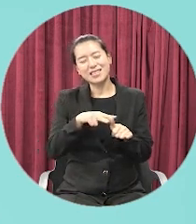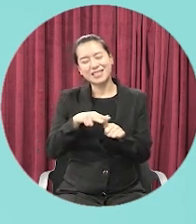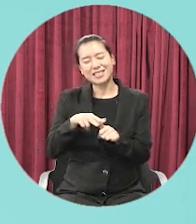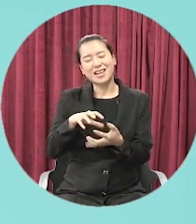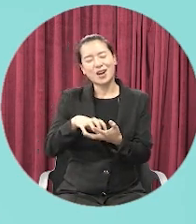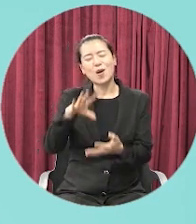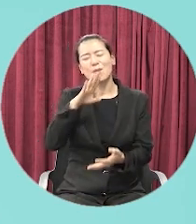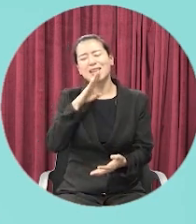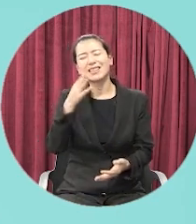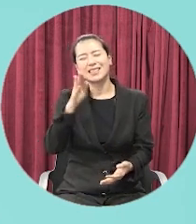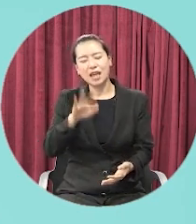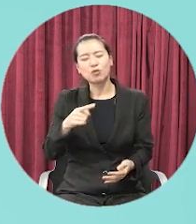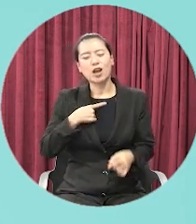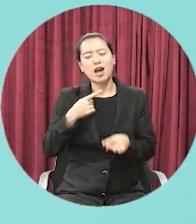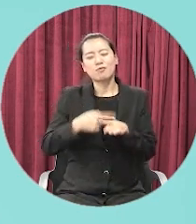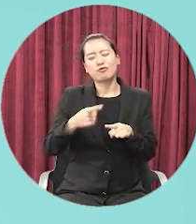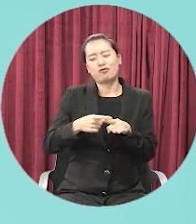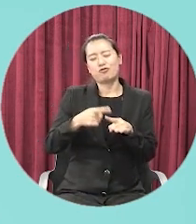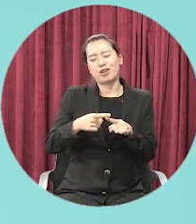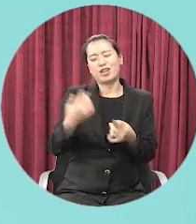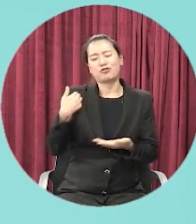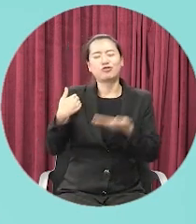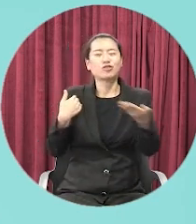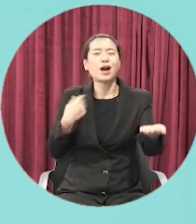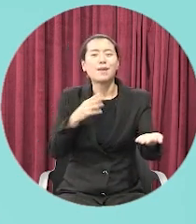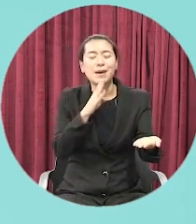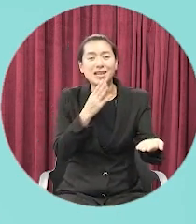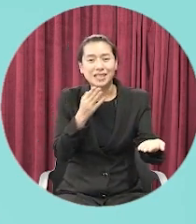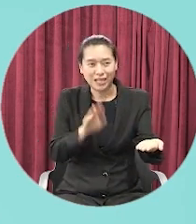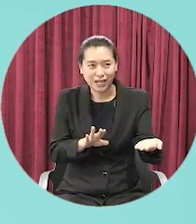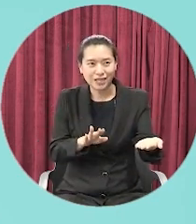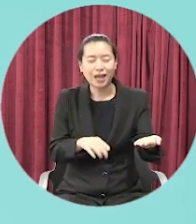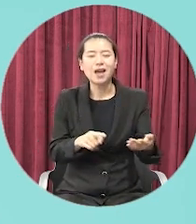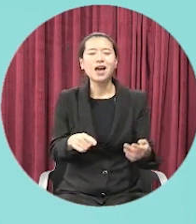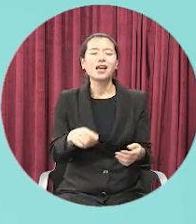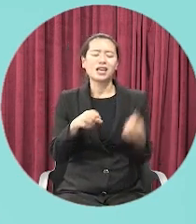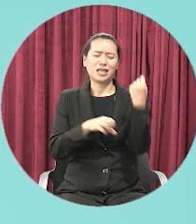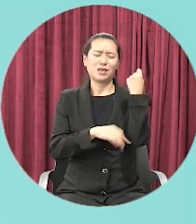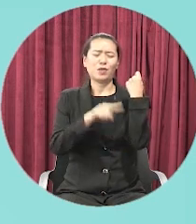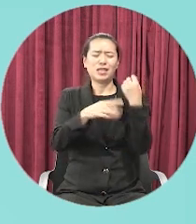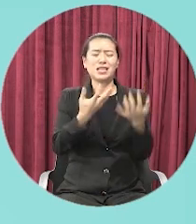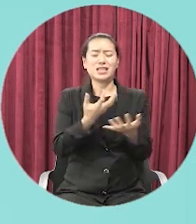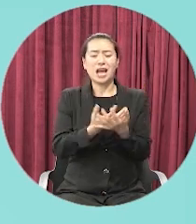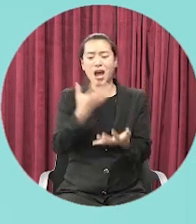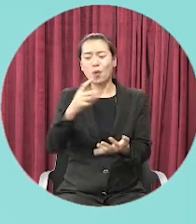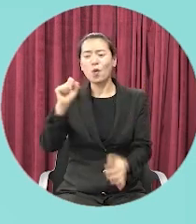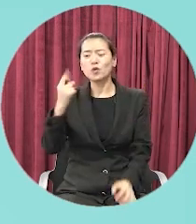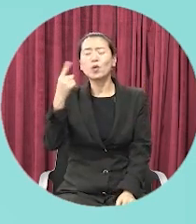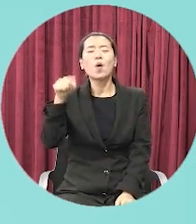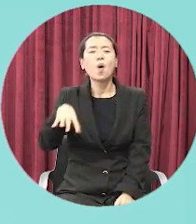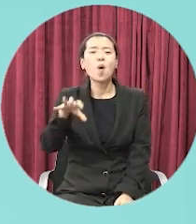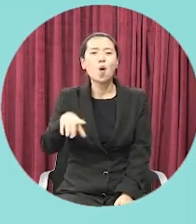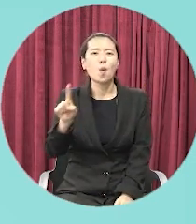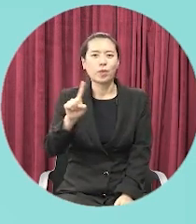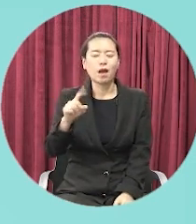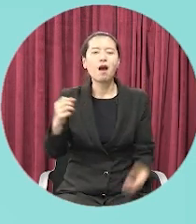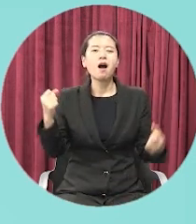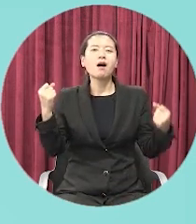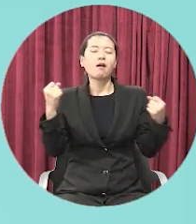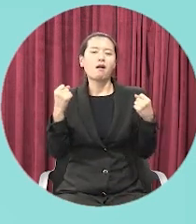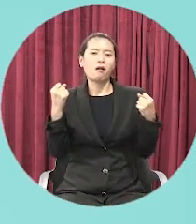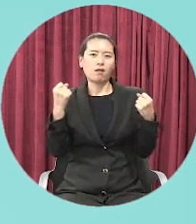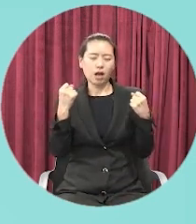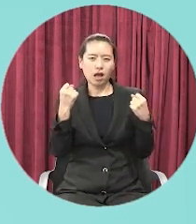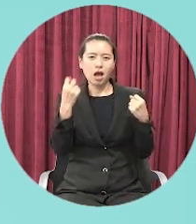저희가 분석해서 뒤 털 드리긴 했는데 이 데이터 건보 데이터 입니다 그래서 거부의 로 용계 2탄 장에서